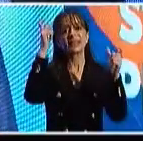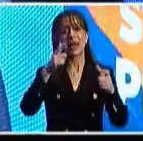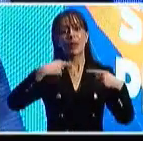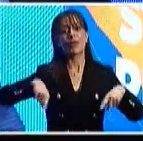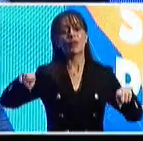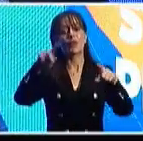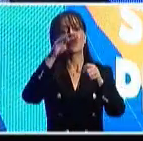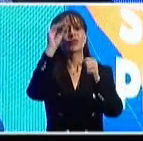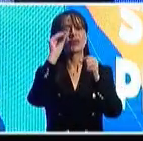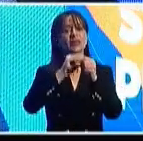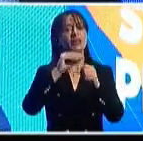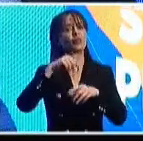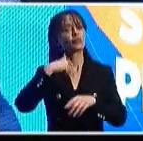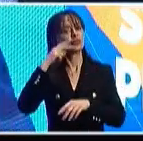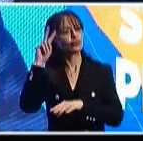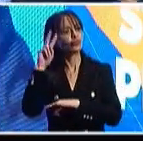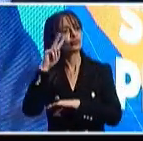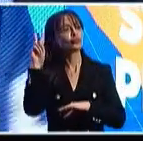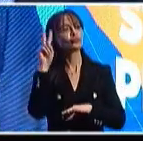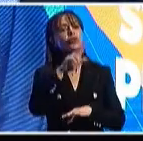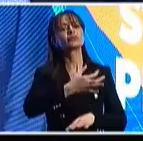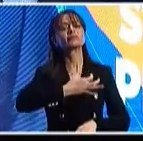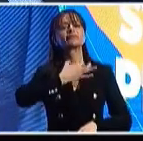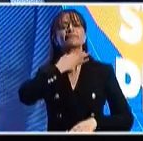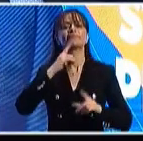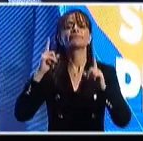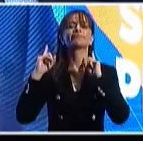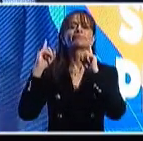bu gördüğümüz fetret dönemini